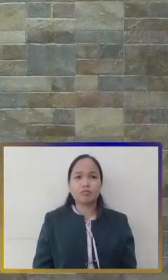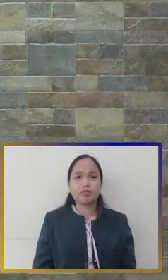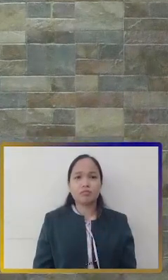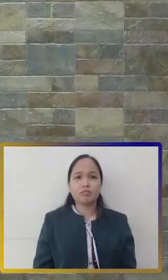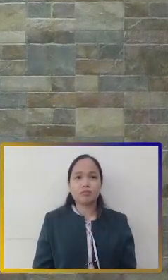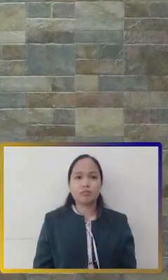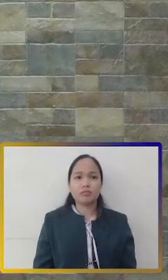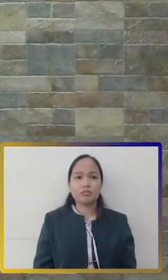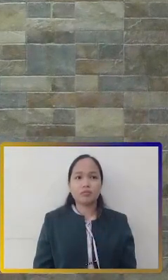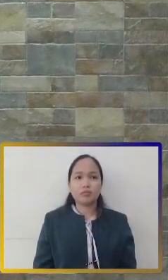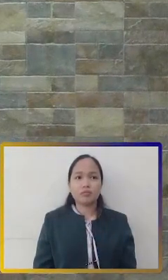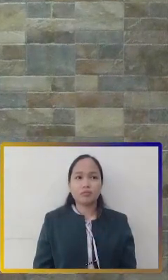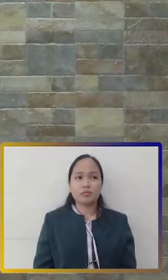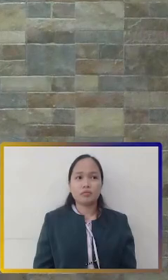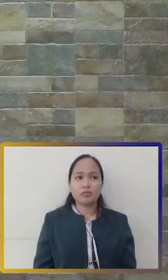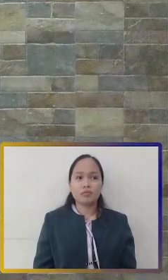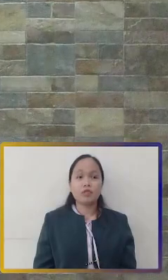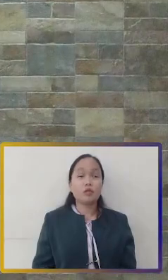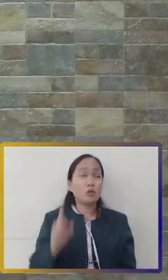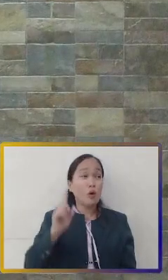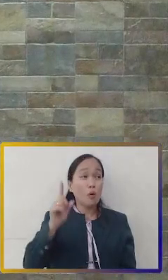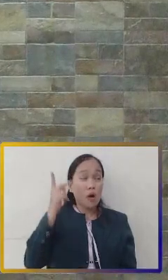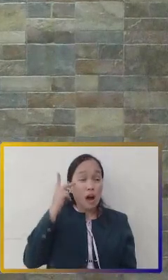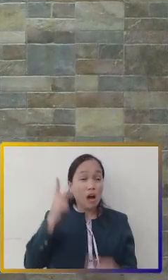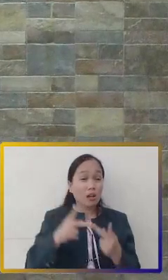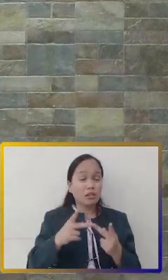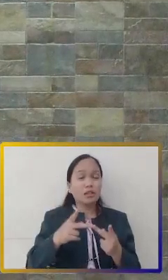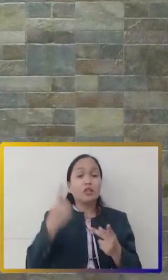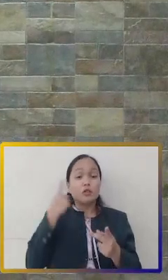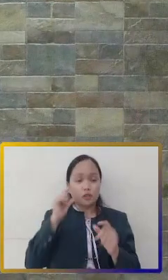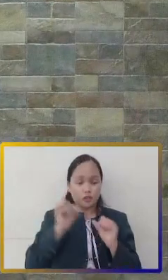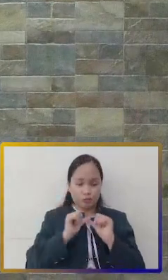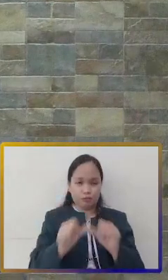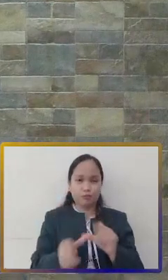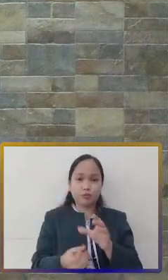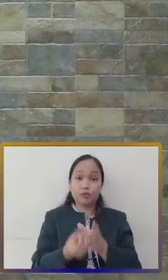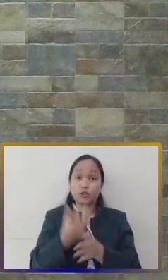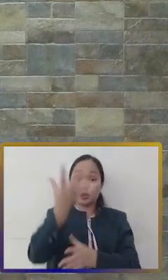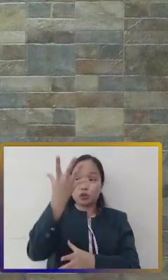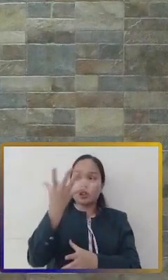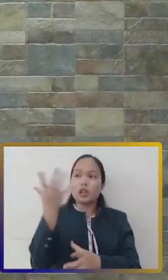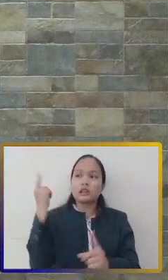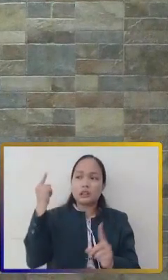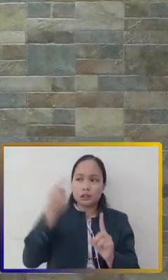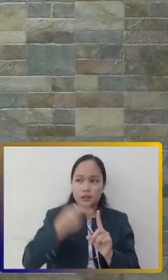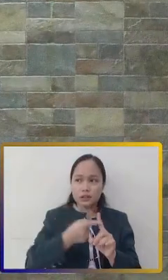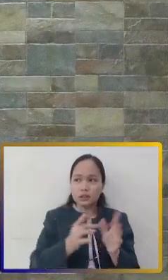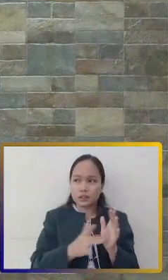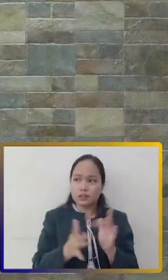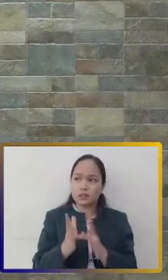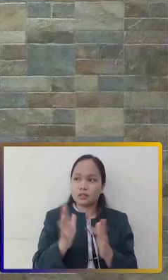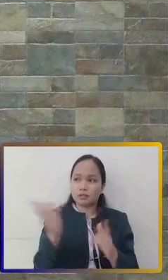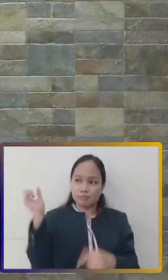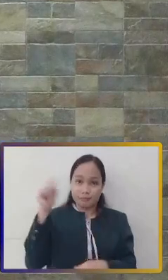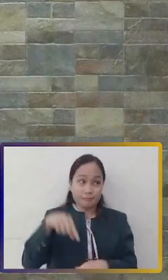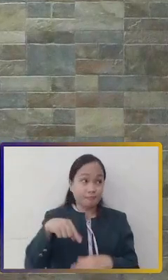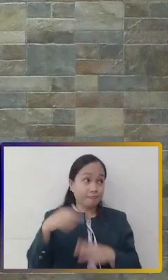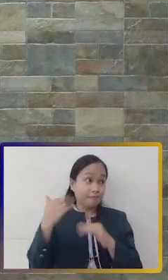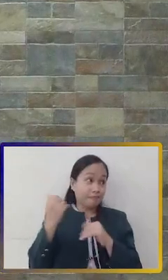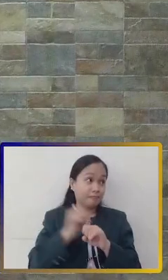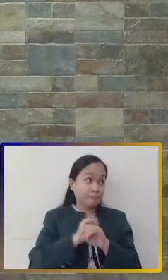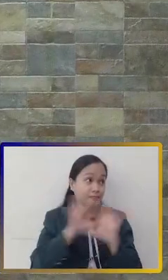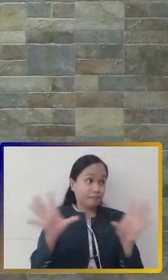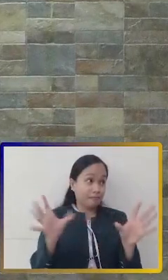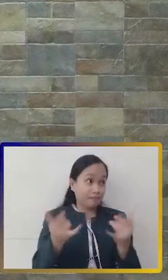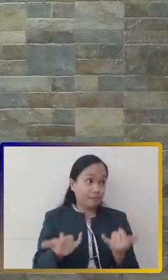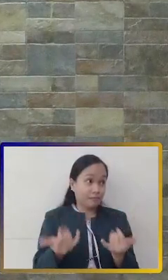Paan sa ganun, pag ginawa po natin yan, tuloy-tuloy ang paglago hanggang sa pagbabalik ng Panginoon. I hope maliwanag po yung pinag-usapan